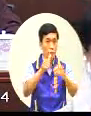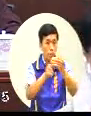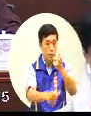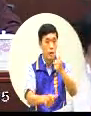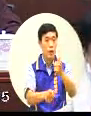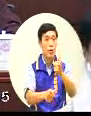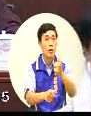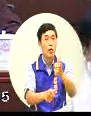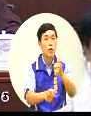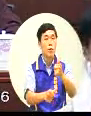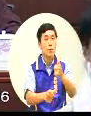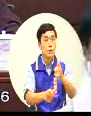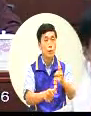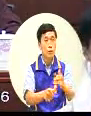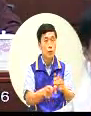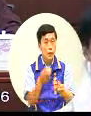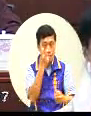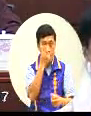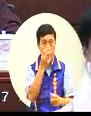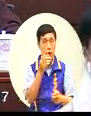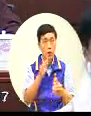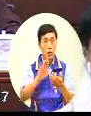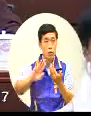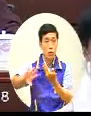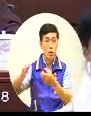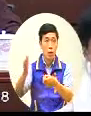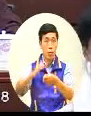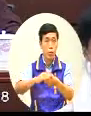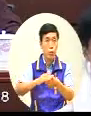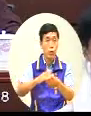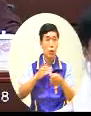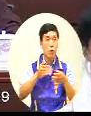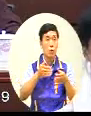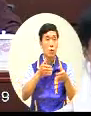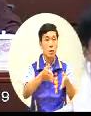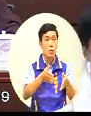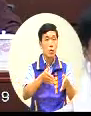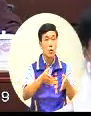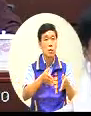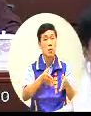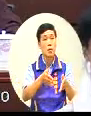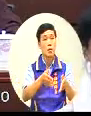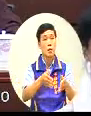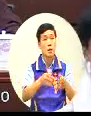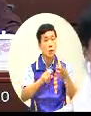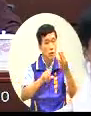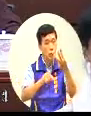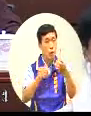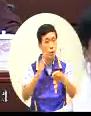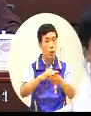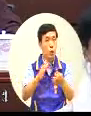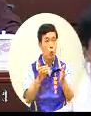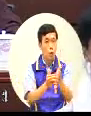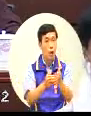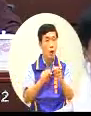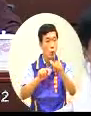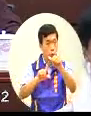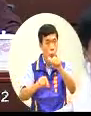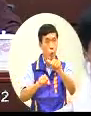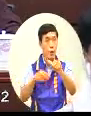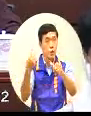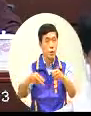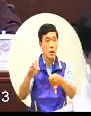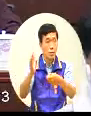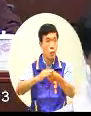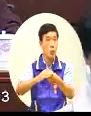是这个队，那其他的递补，我想因为三已经递补完了嘛，所以最慢5月6月这个马上要递补，我想环保局已经加